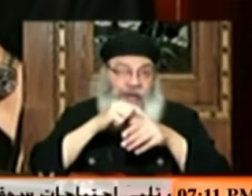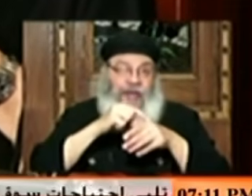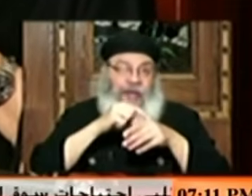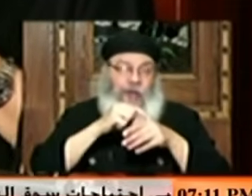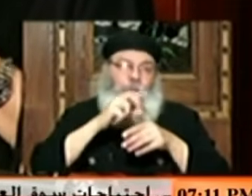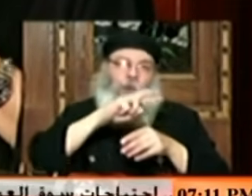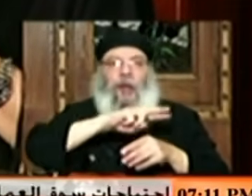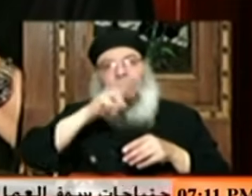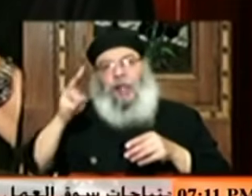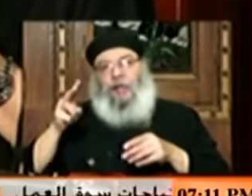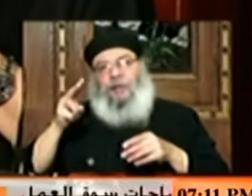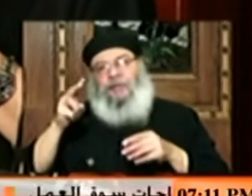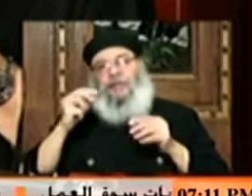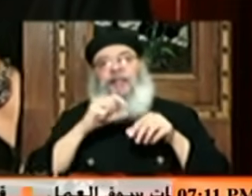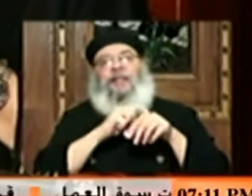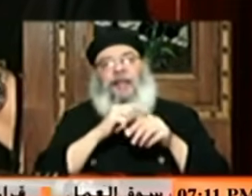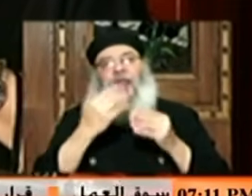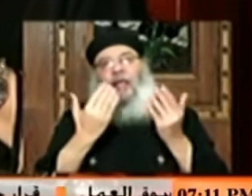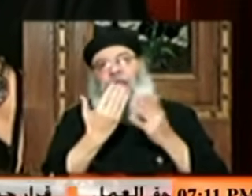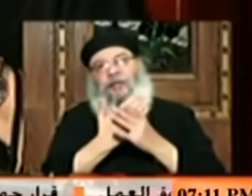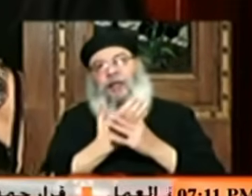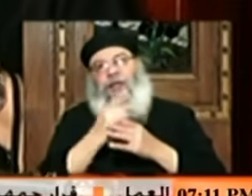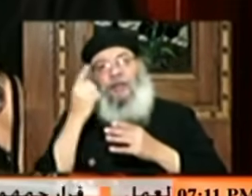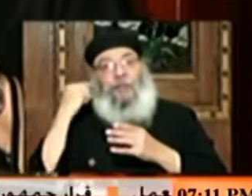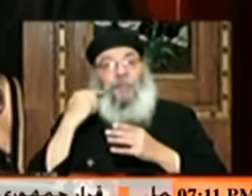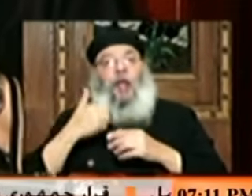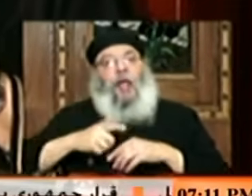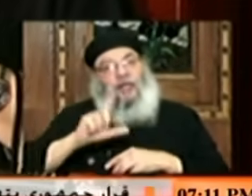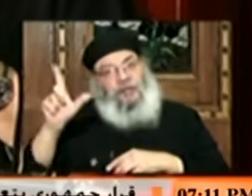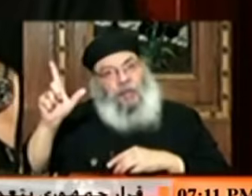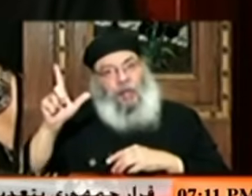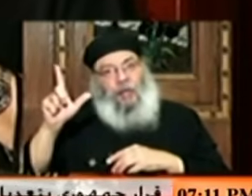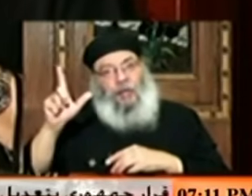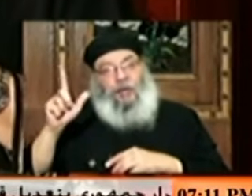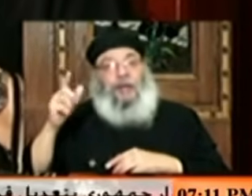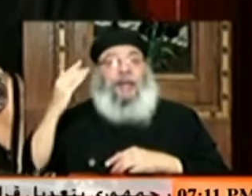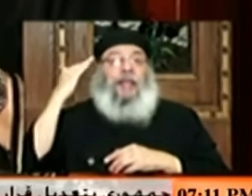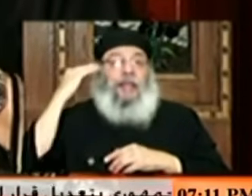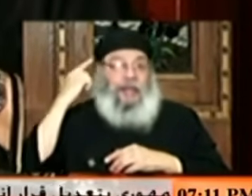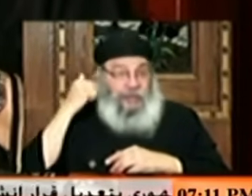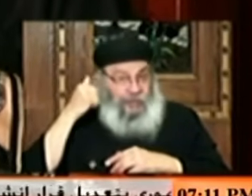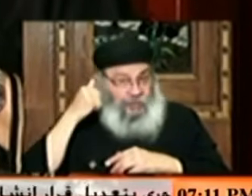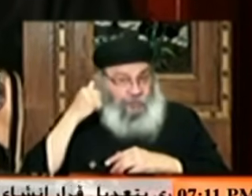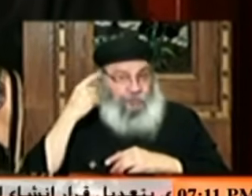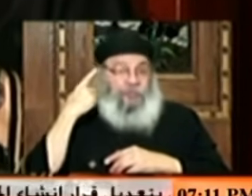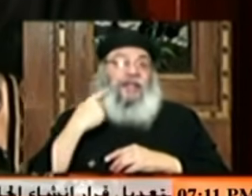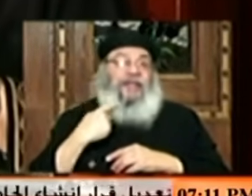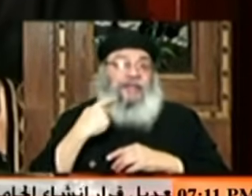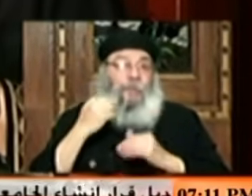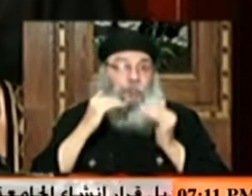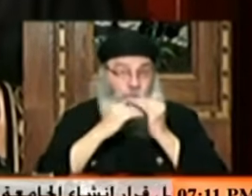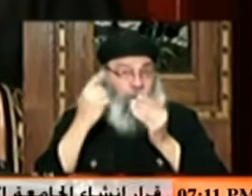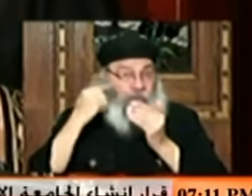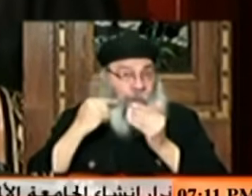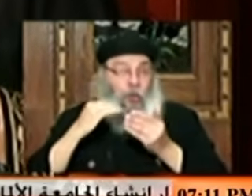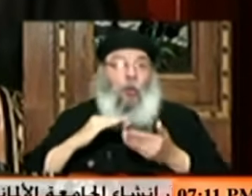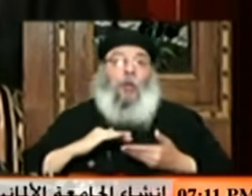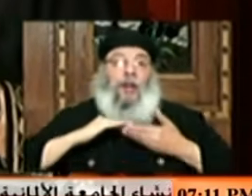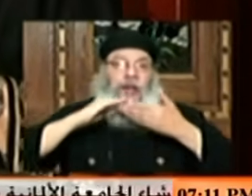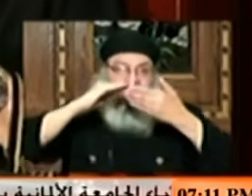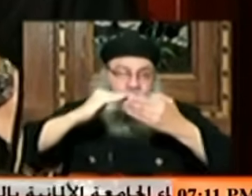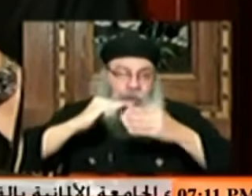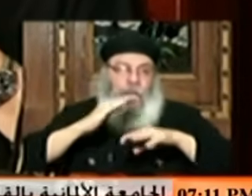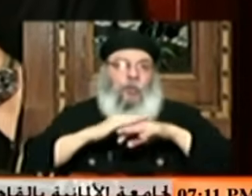الانسان للسبت طبعا الصح ان الثبت هو اللي يخدم الانسان لغايه